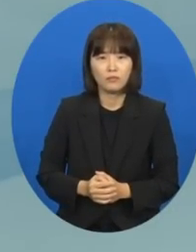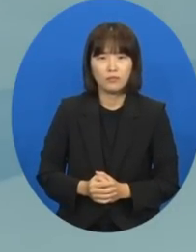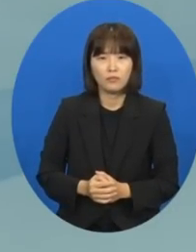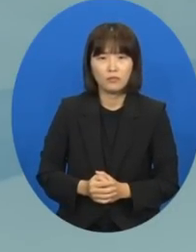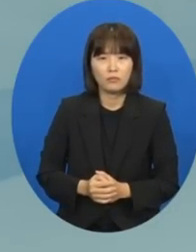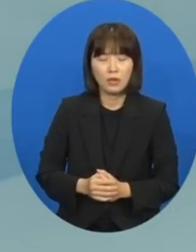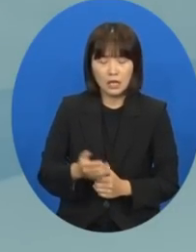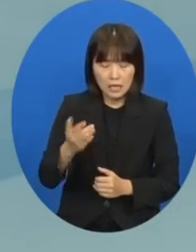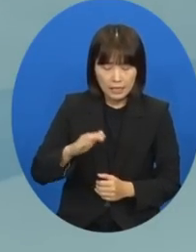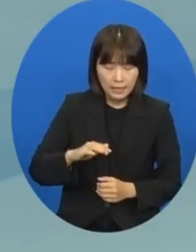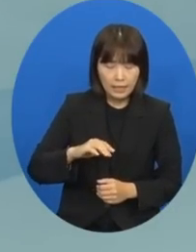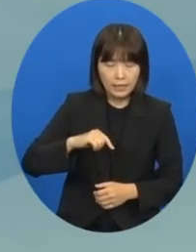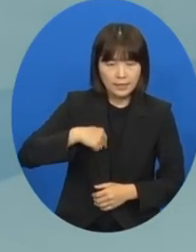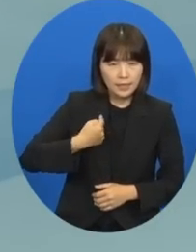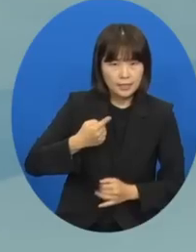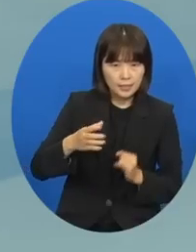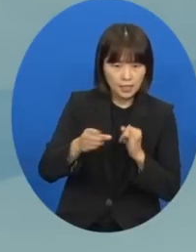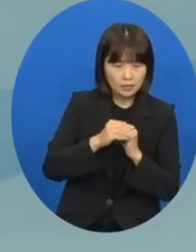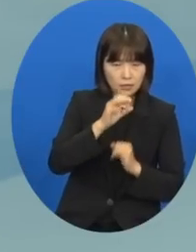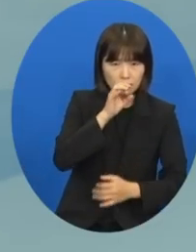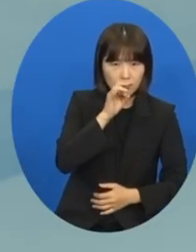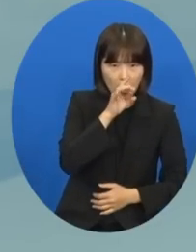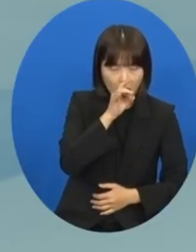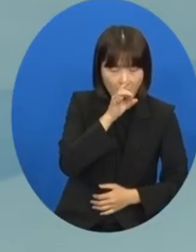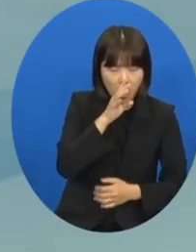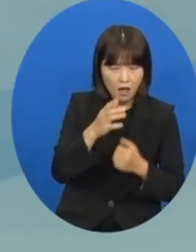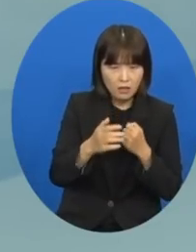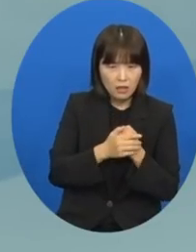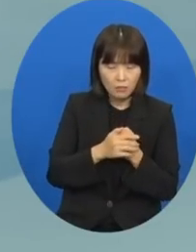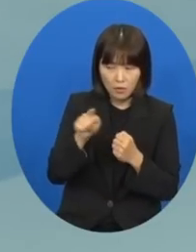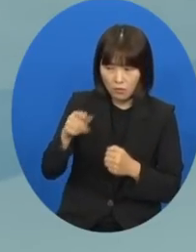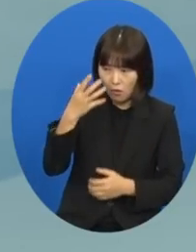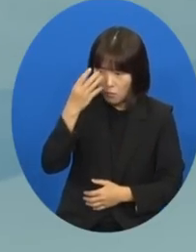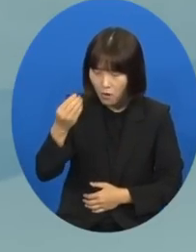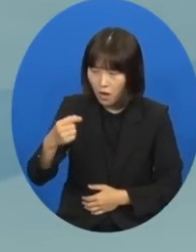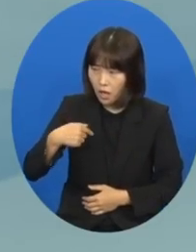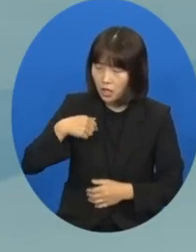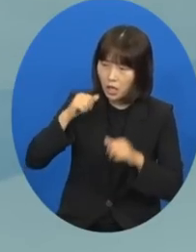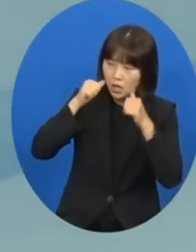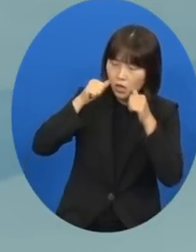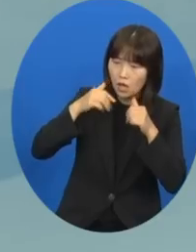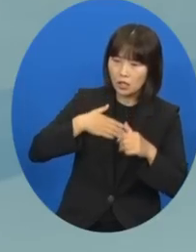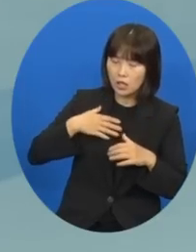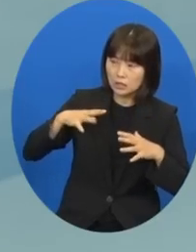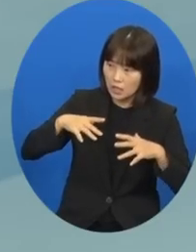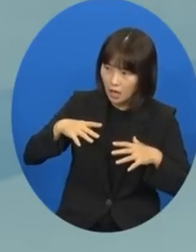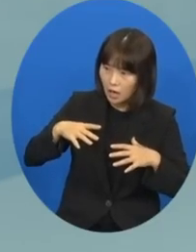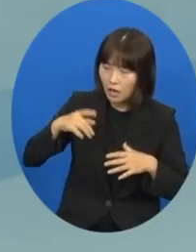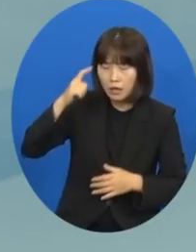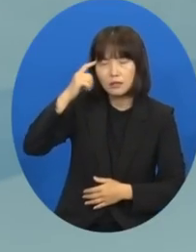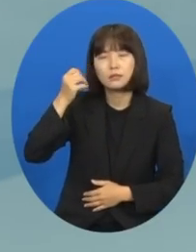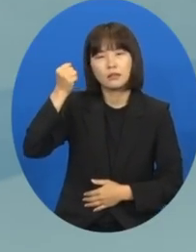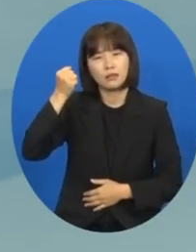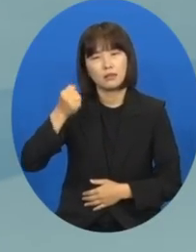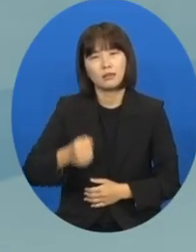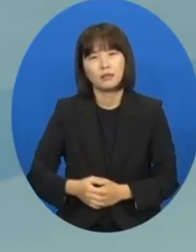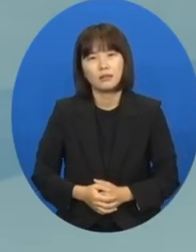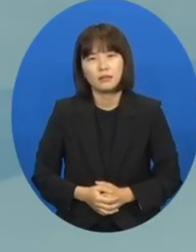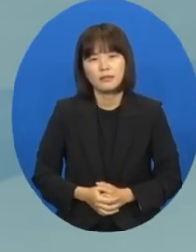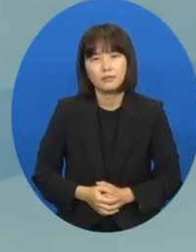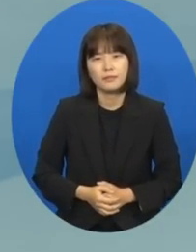지금 자녀가 없다 보니까 그 모습을 보면 나 지금 놀리는 거냐? 나 놀린다고 지금 배 내밀고 지금 그러고 있는 거냐? 이렇게 이해를 하는